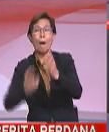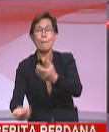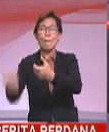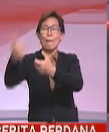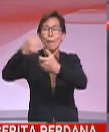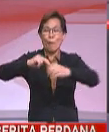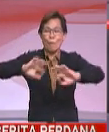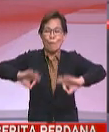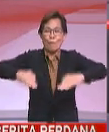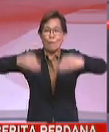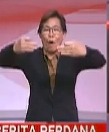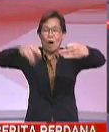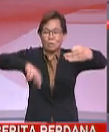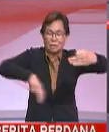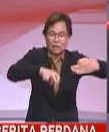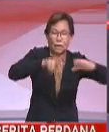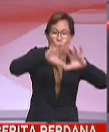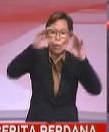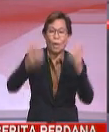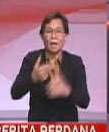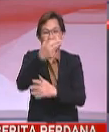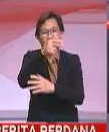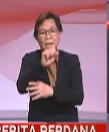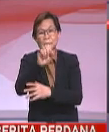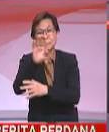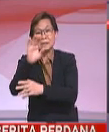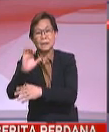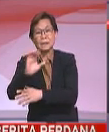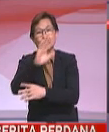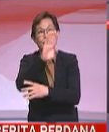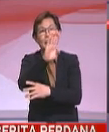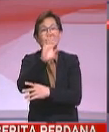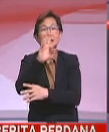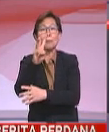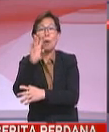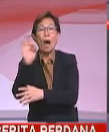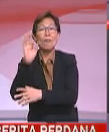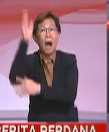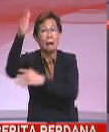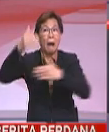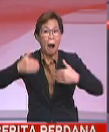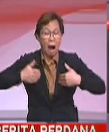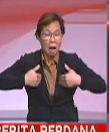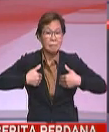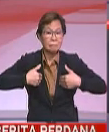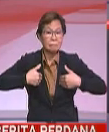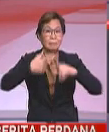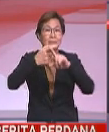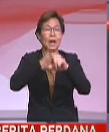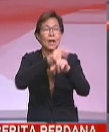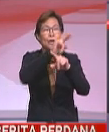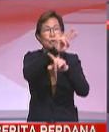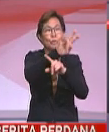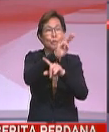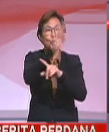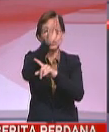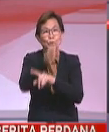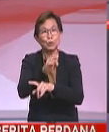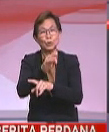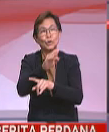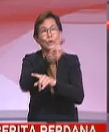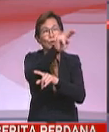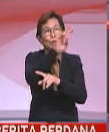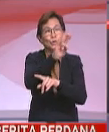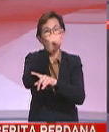melangkah ke final jelajah dunia HSBC BWF ya akan diadakan di impact arena dari 27 hingga